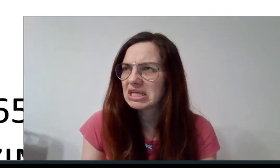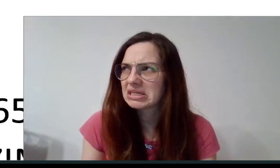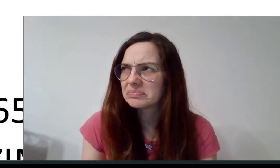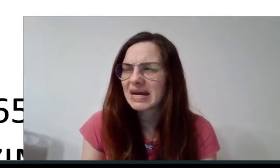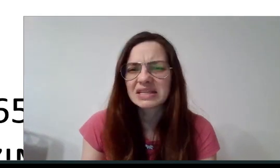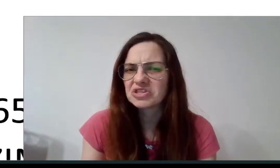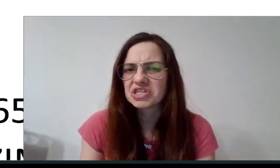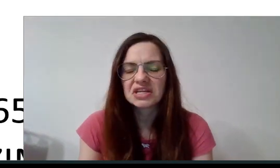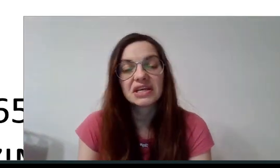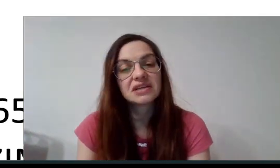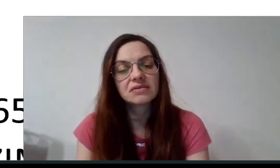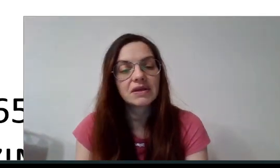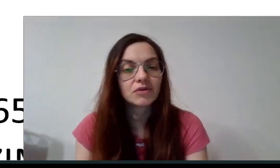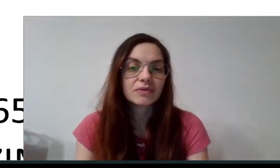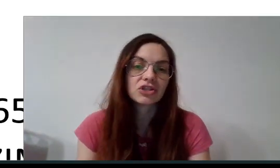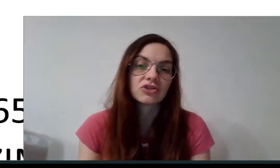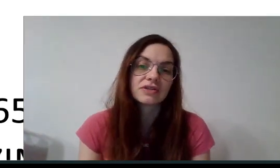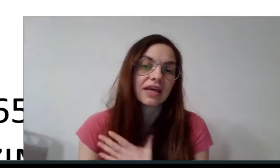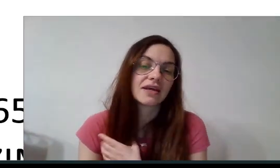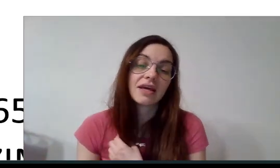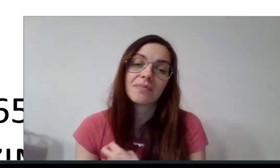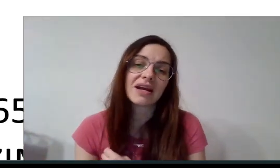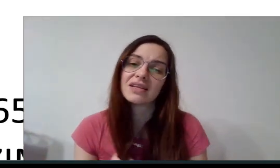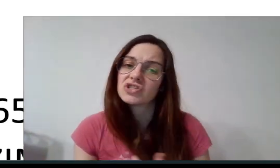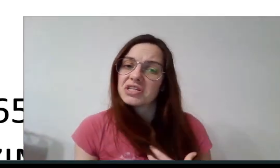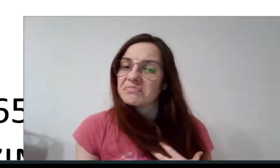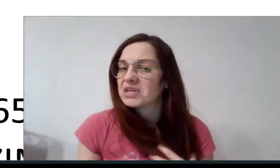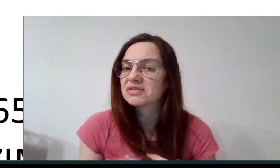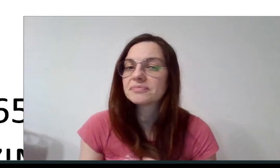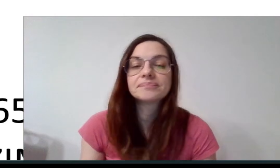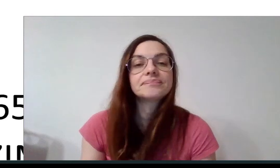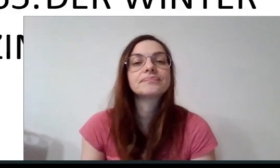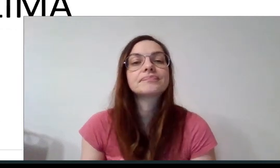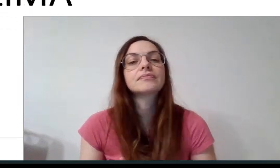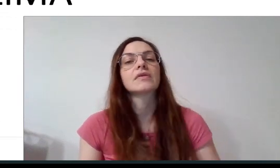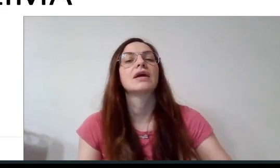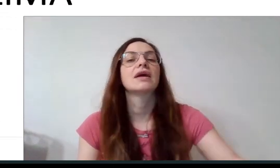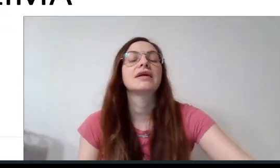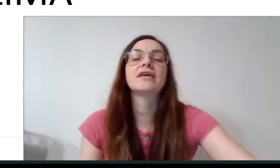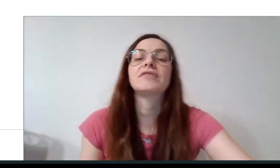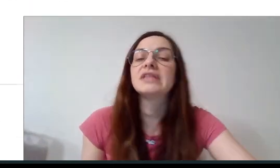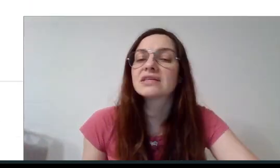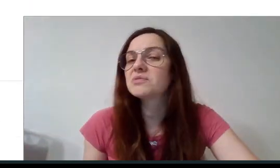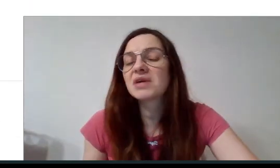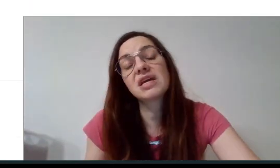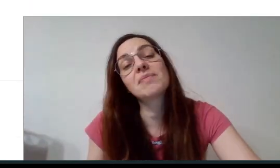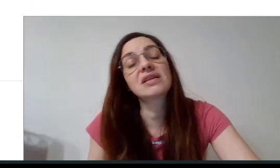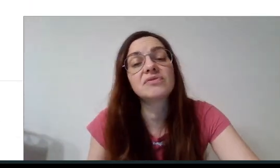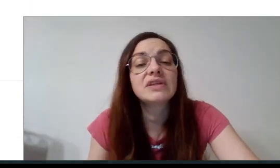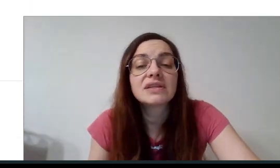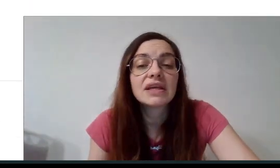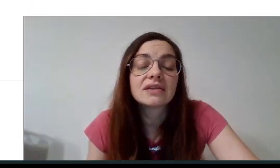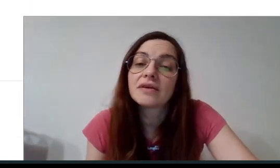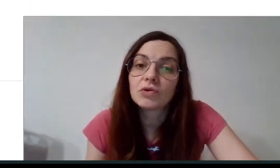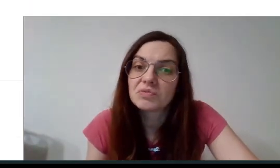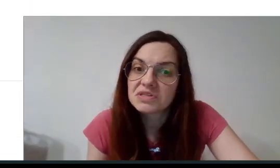mag den Schnee nicht, ne volim baš nešto sneg, ich mag den Schnee nicht. Der Winter, zima, ich mag den Winter nicht, ne